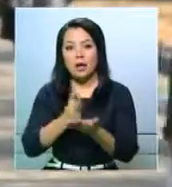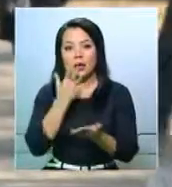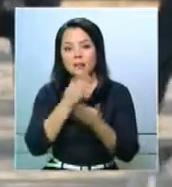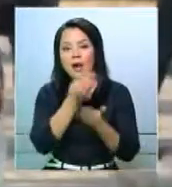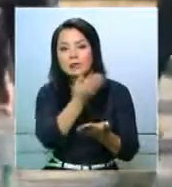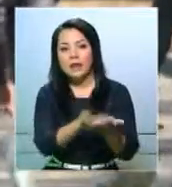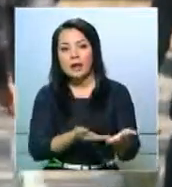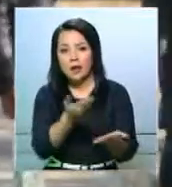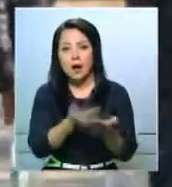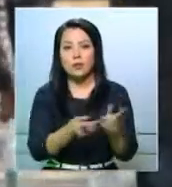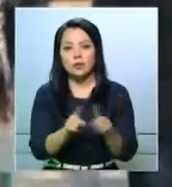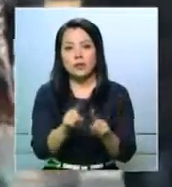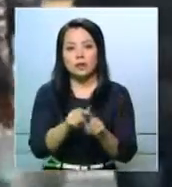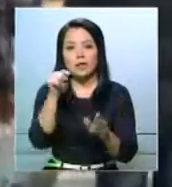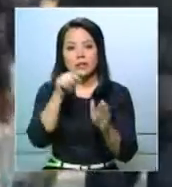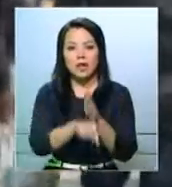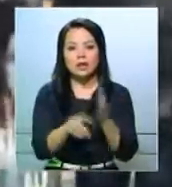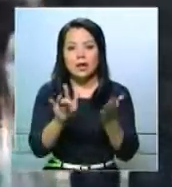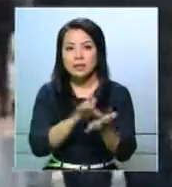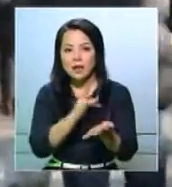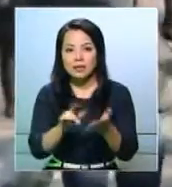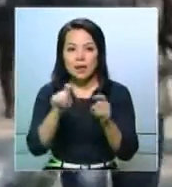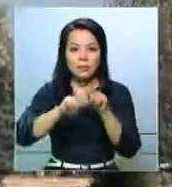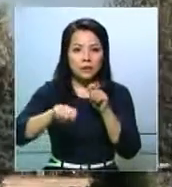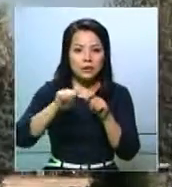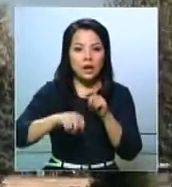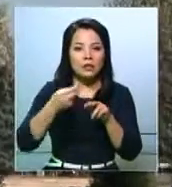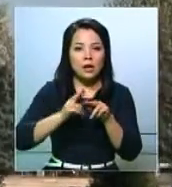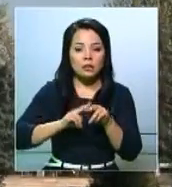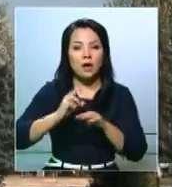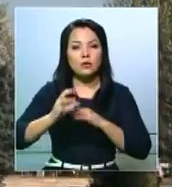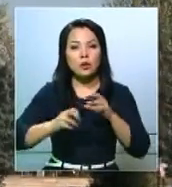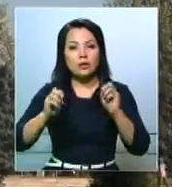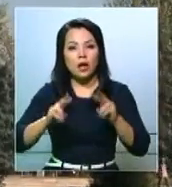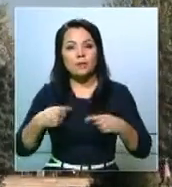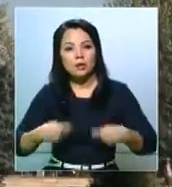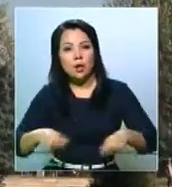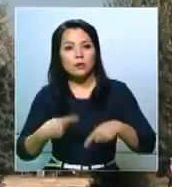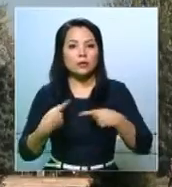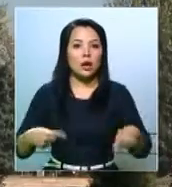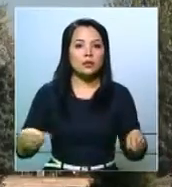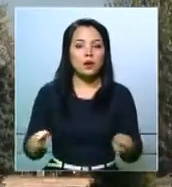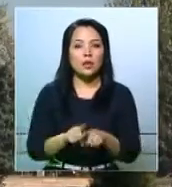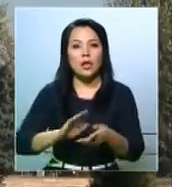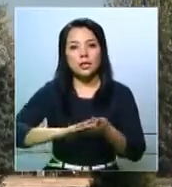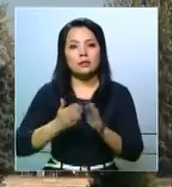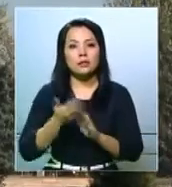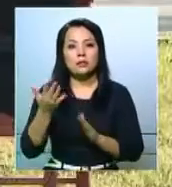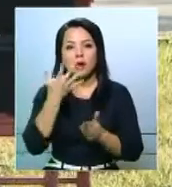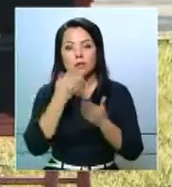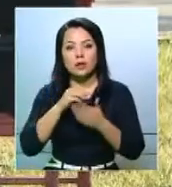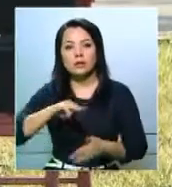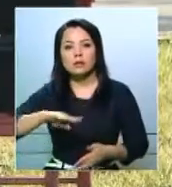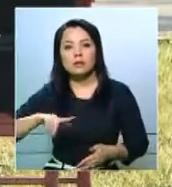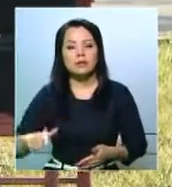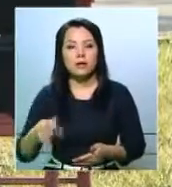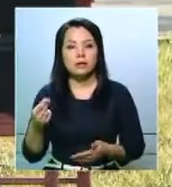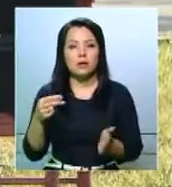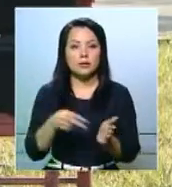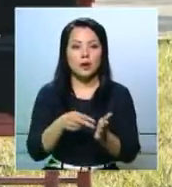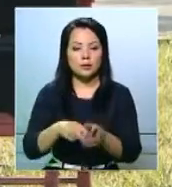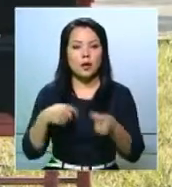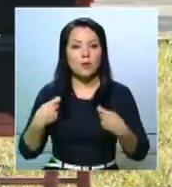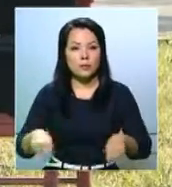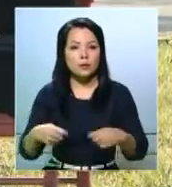Сарапшылардың пайымдауынша, ішкі есептердің барлығы, оның ішінде дүние мүлік саудасы сияқты өзге де келісімдер теңгемен жүргізілу керек. Осылай